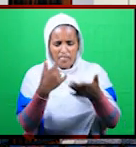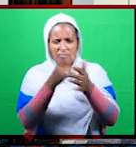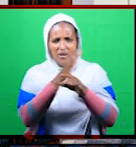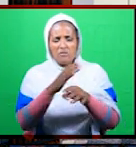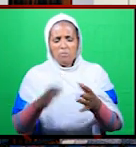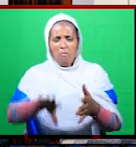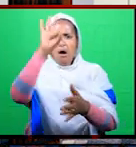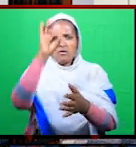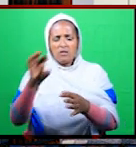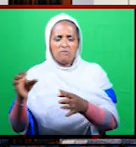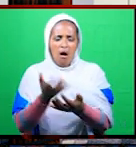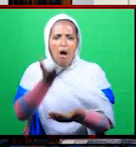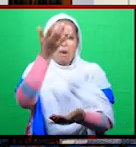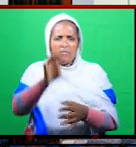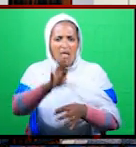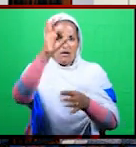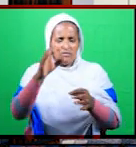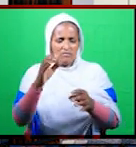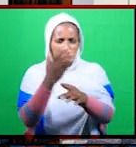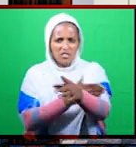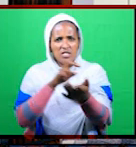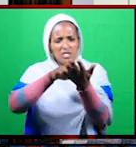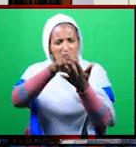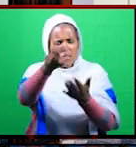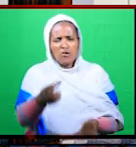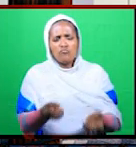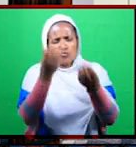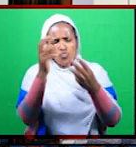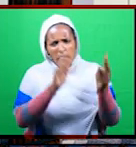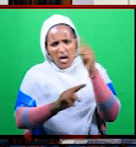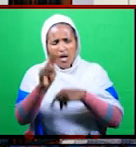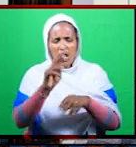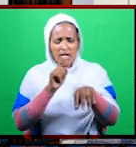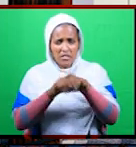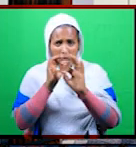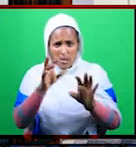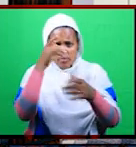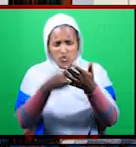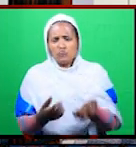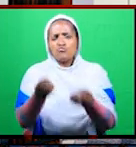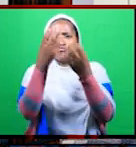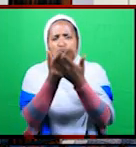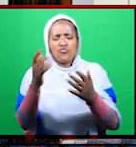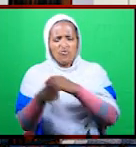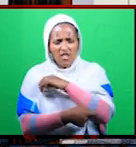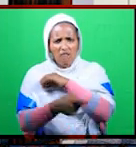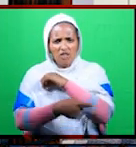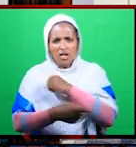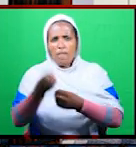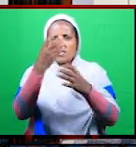በማግኘት ተቀርፎላቸዋል፣ ተተክቶላቸዋል። ስደትም ያውም በካመ ብዙ ነገሮች አሁን ጊዜ ስለሌለን እንጂ ብዙ